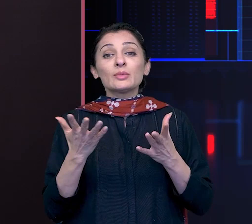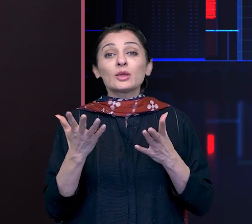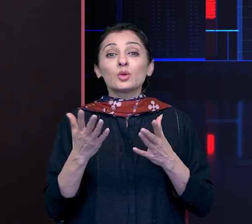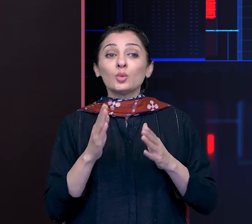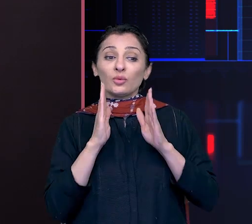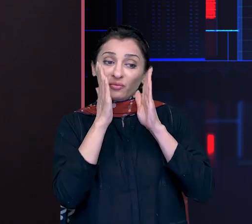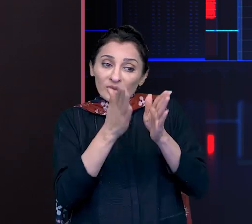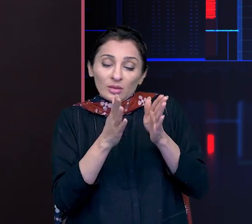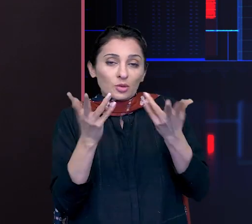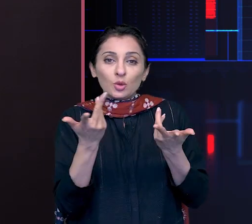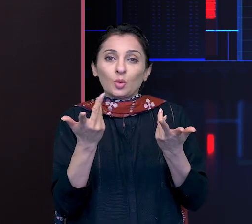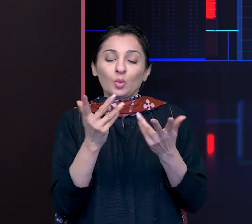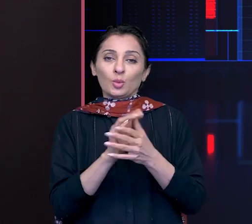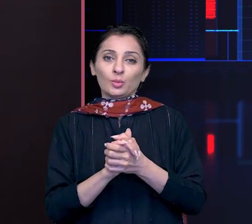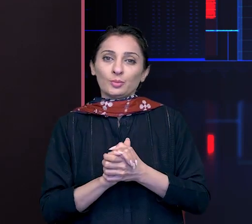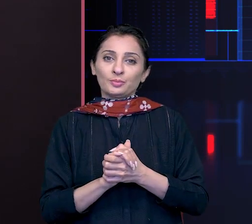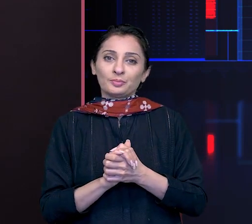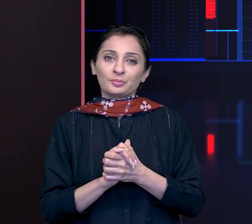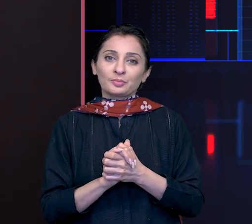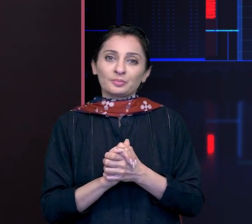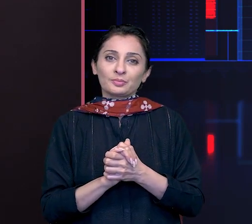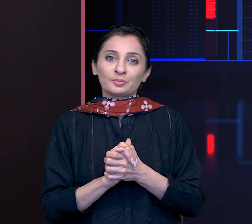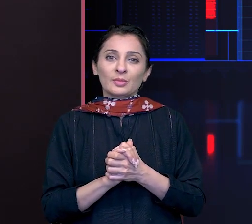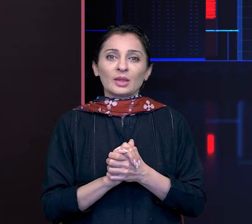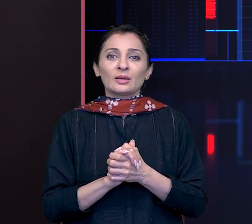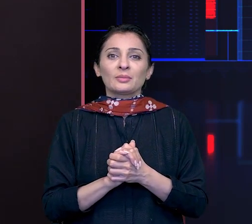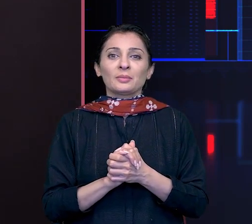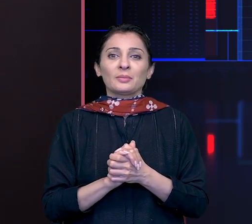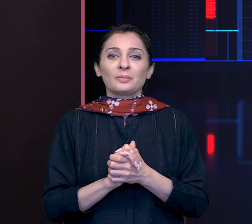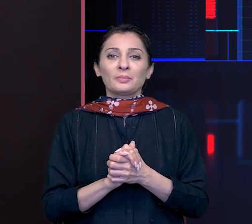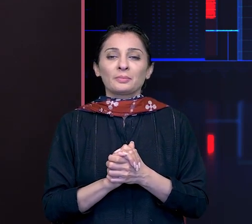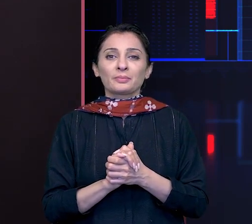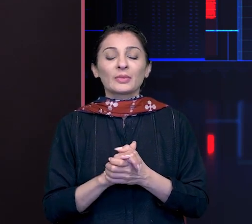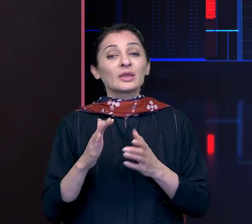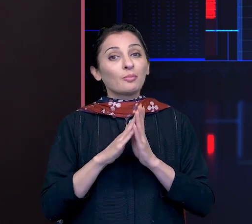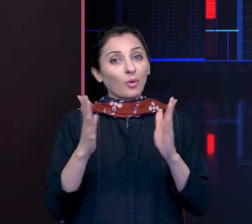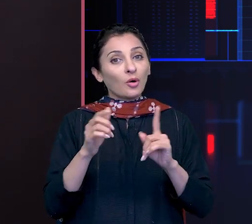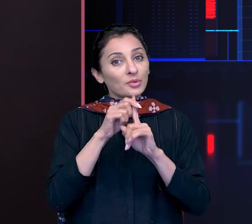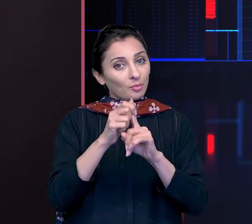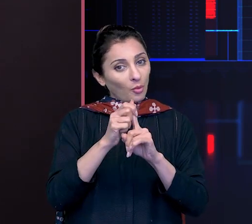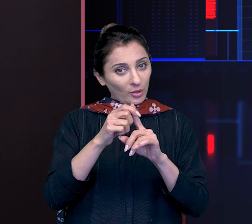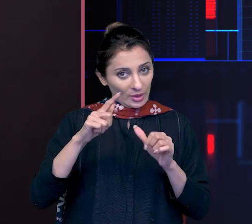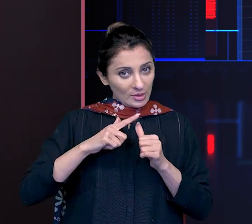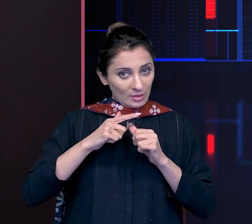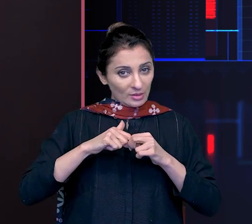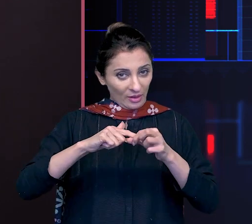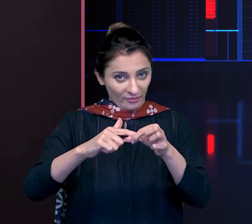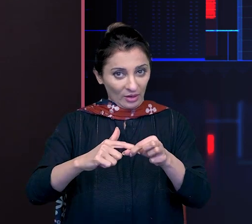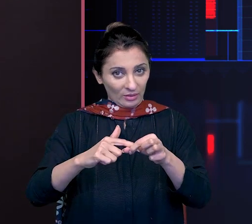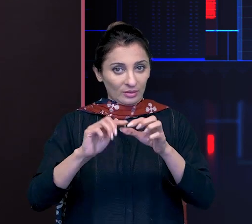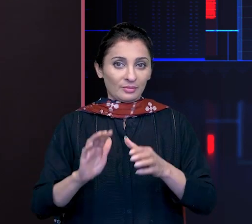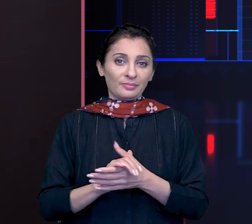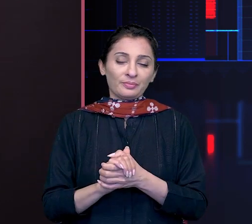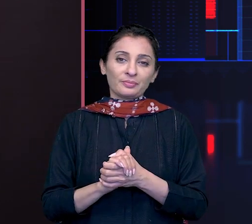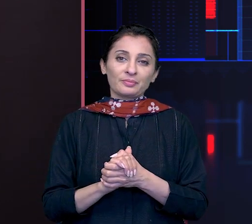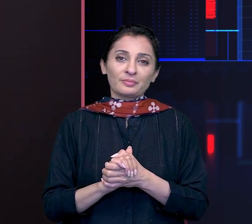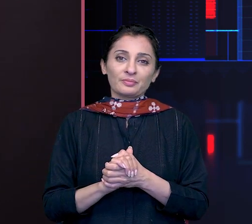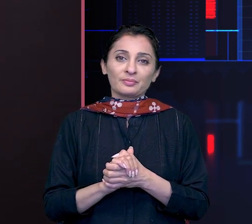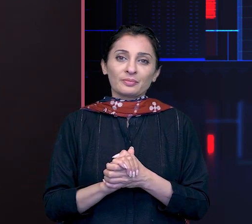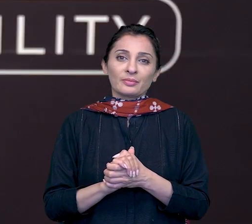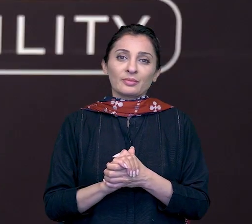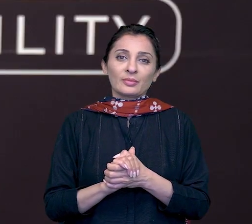ہم اس پہ کیوں اتنا زیادہ ایمفیسس کیا جاتا ہے کہ ہمیں کوئی لائف ملے؟ آئی تھنک اٹس اے ویری امپورٹنٹ کوشچن,